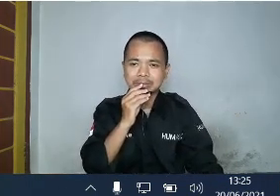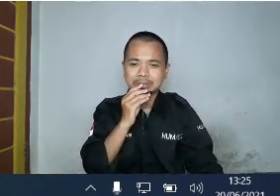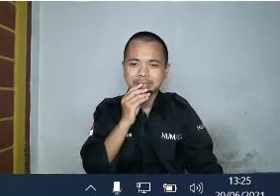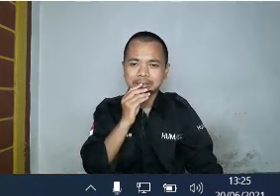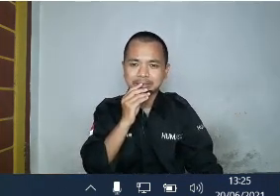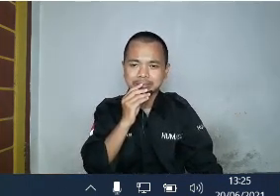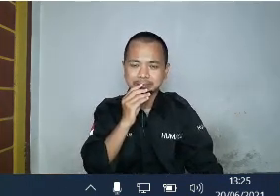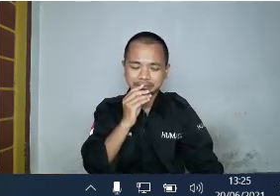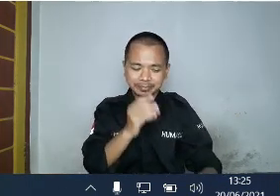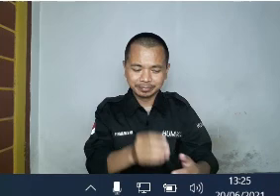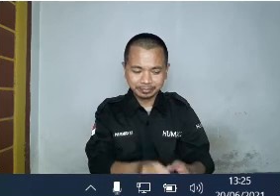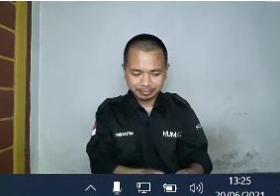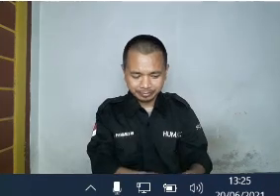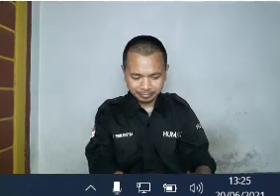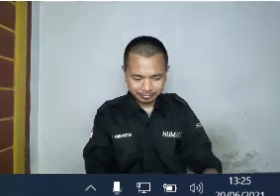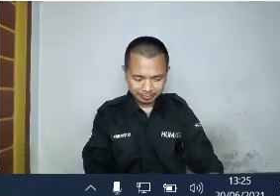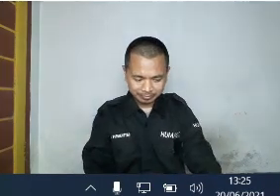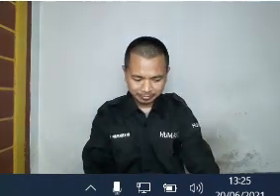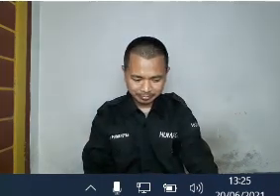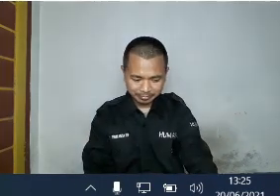warahmatullah wabarakatuh